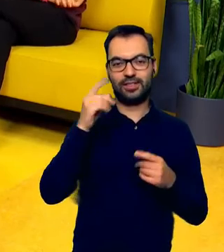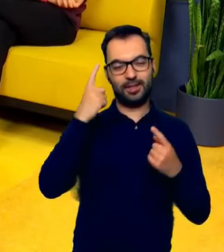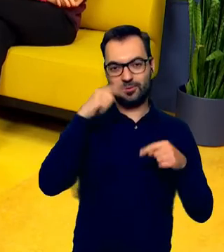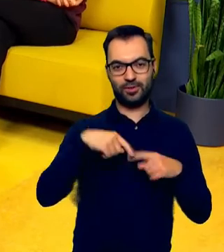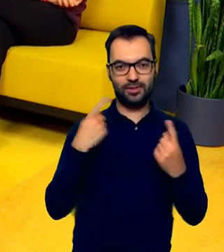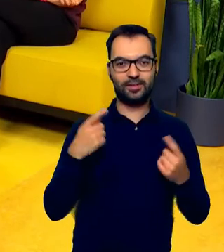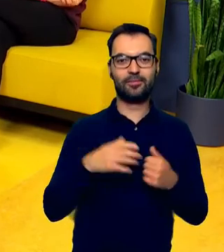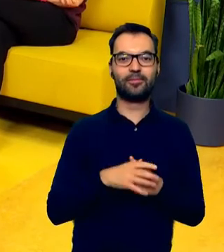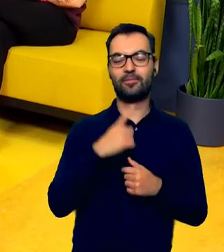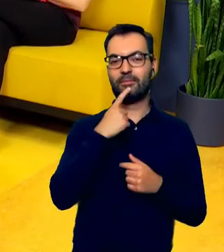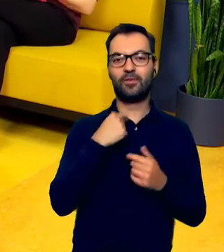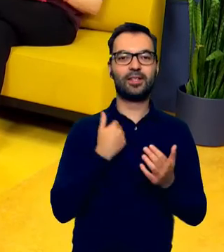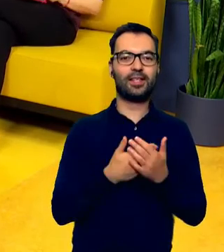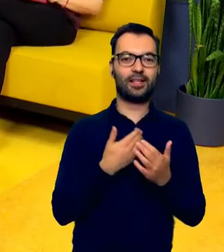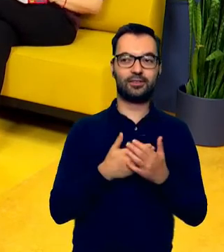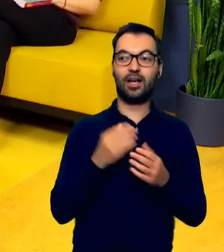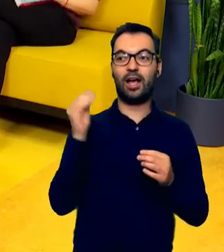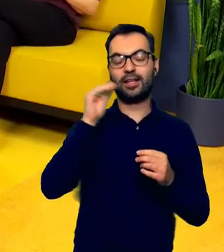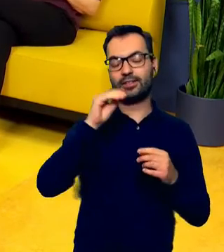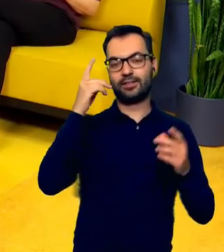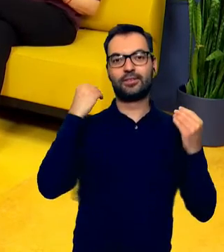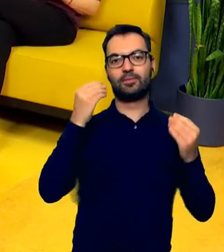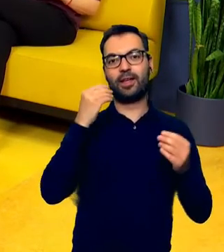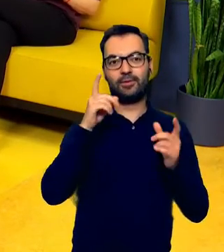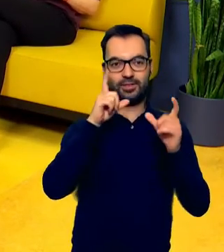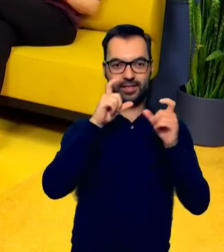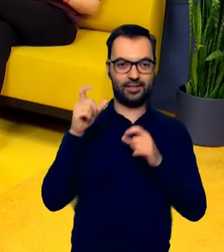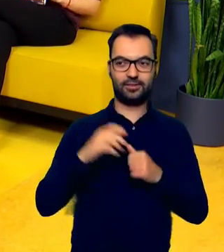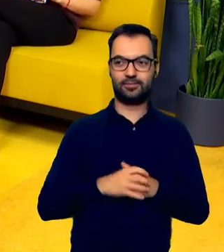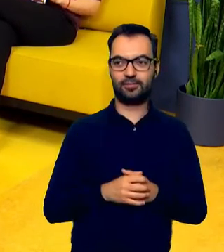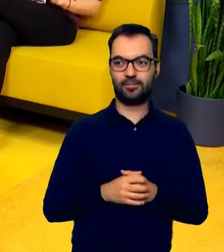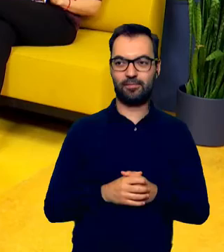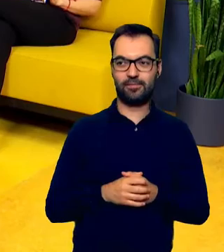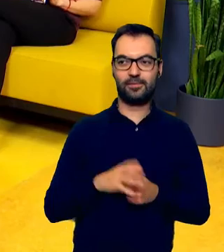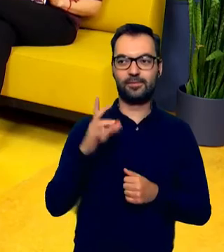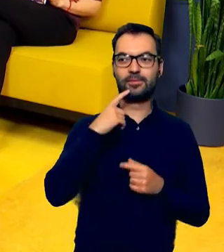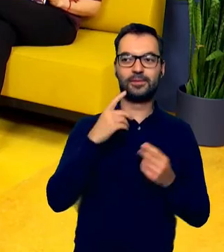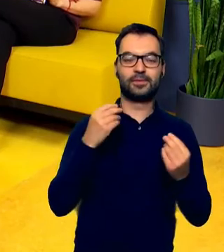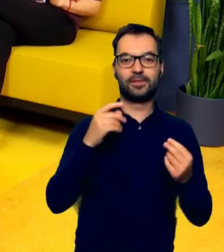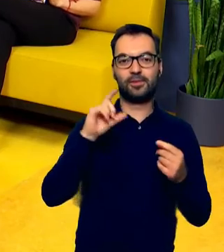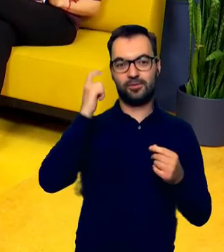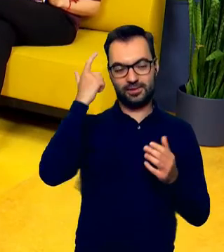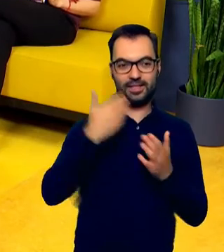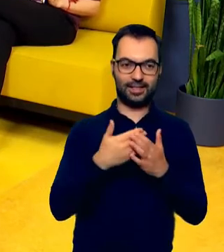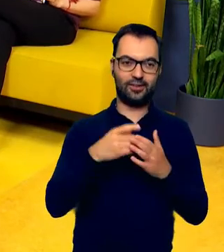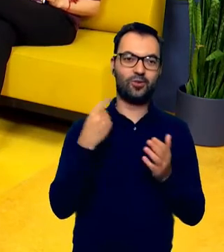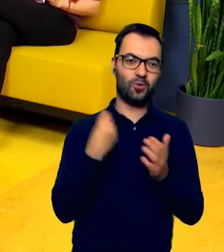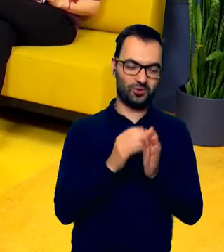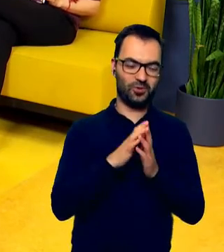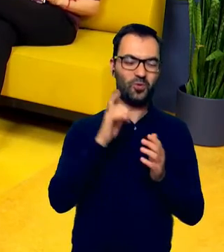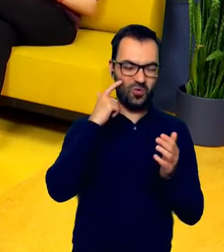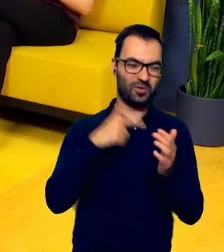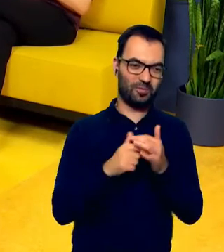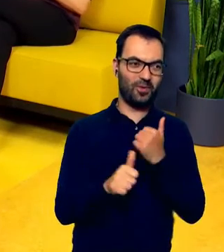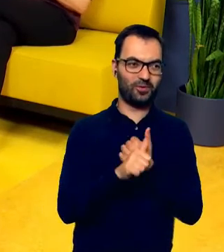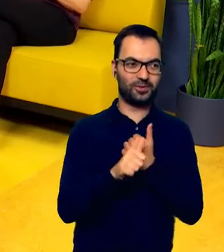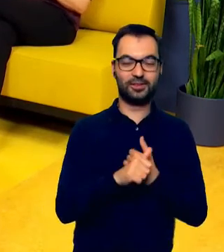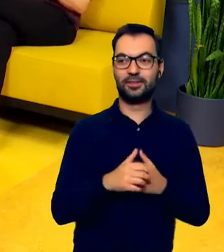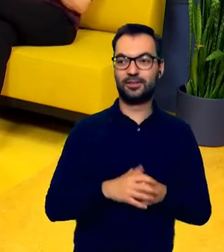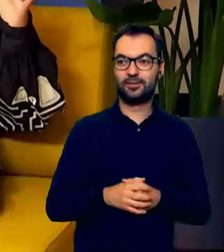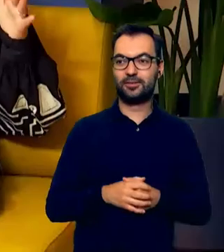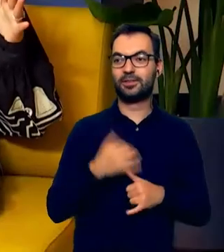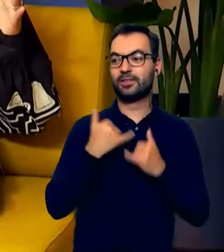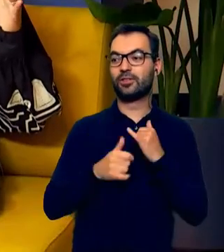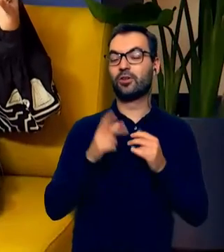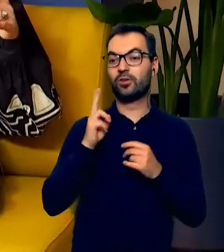są przekonani, dlaczego mogliby... A, bo jeszcze są fantastyczne zdjęcia. Tak, o rany. O tym nie powiedziałyśmy. No, głównie dlatego trzeba kupić tę książkę. Bo to